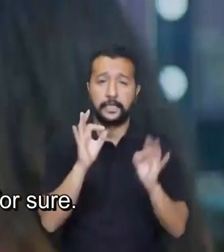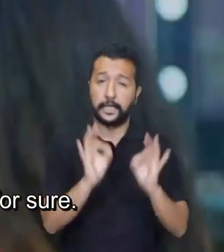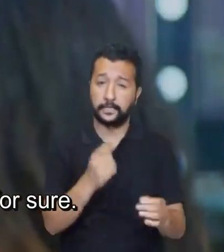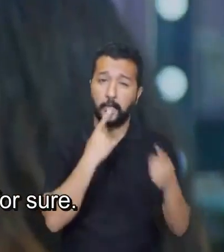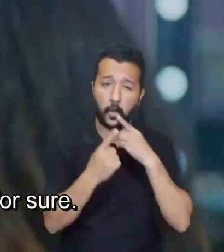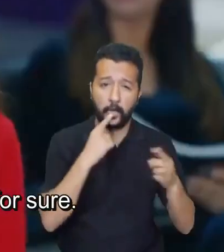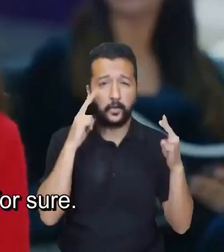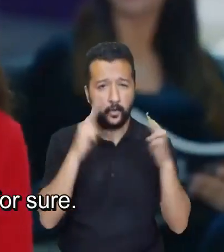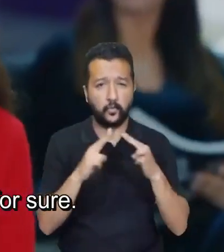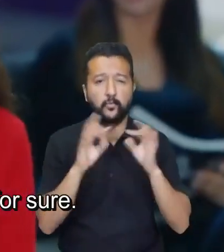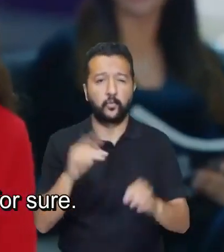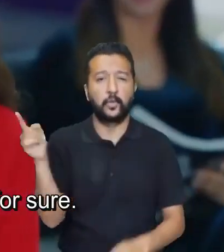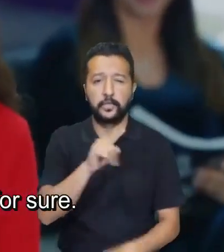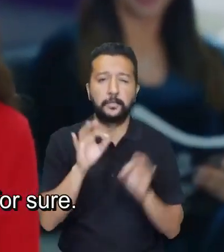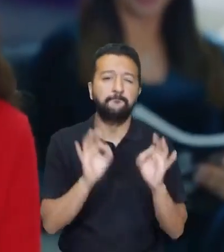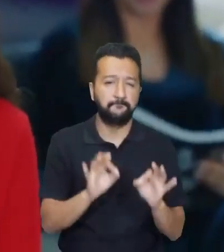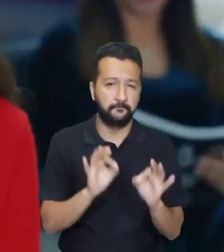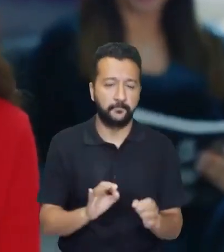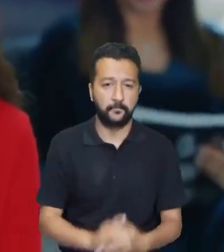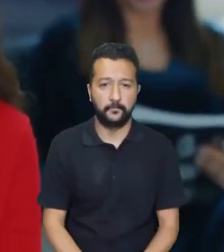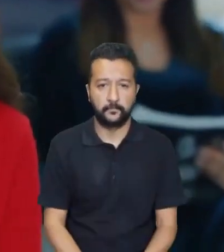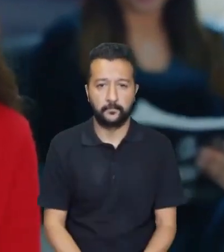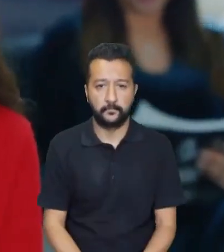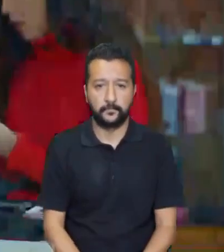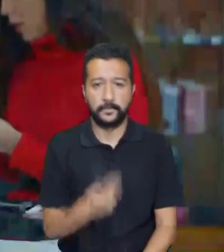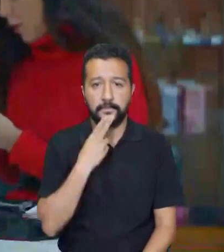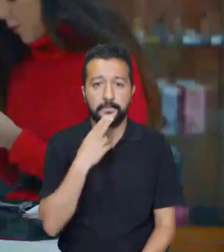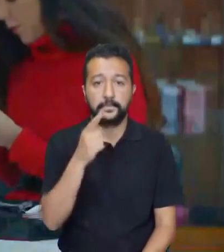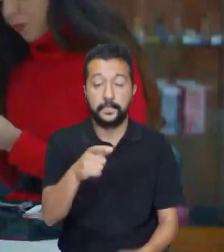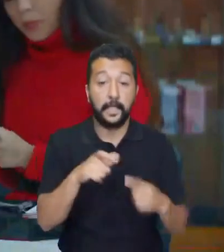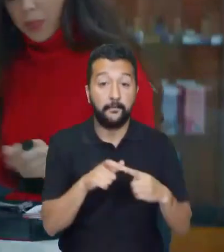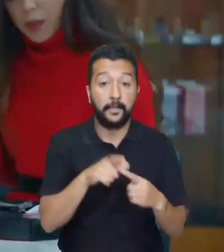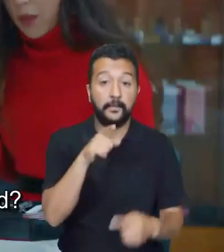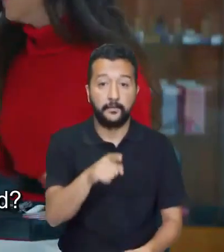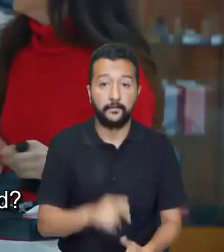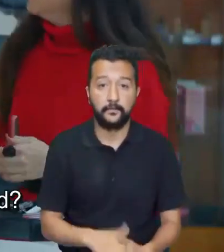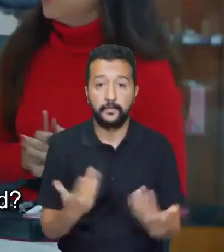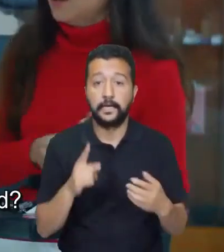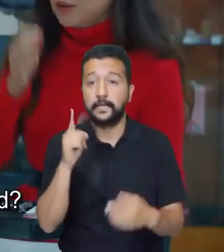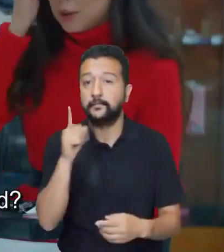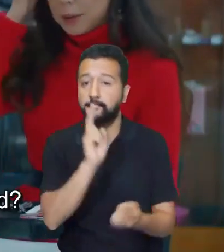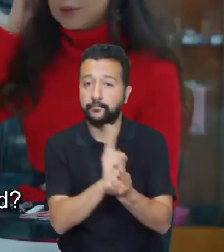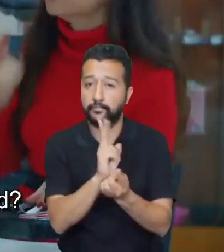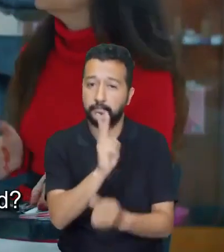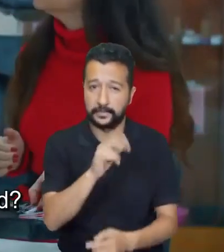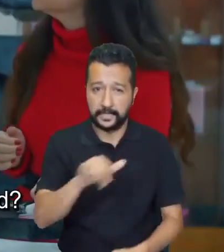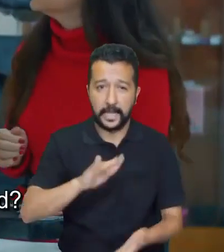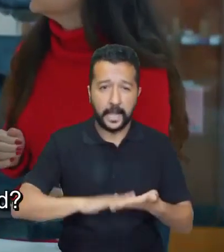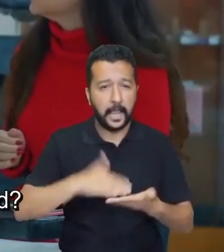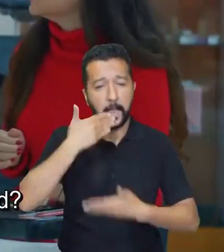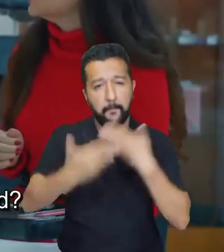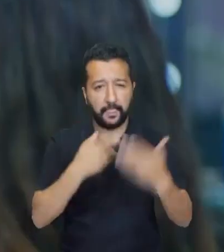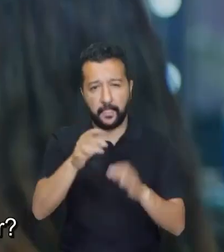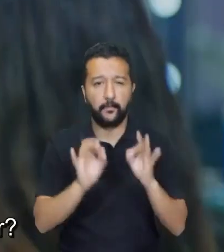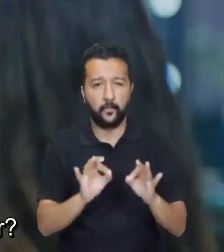Kesin konuşup görüşüyor bunlar. Kesin. Kuaför salonu. Kız. Emel. Itır senin en yakın arkadaşın değil mi?